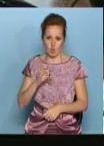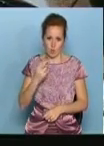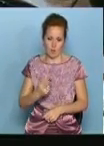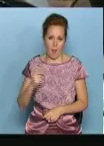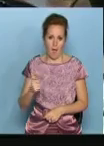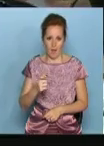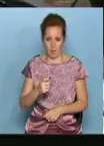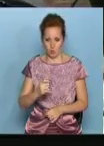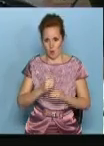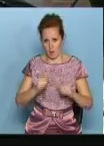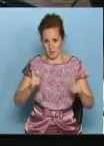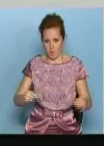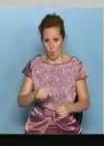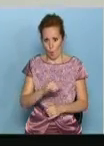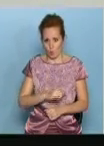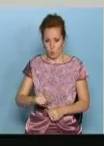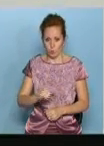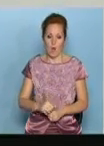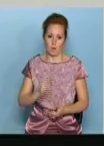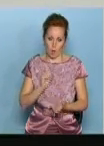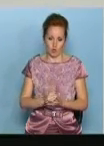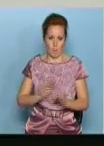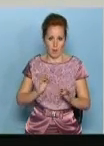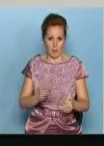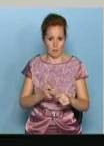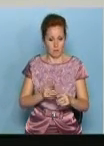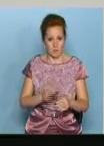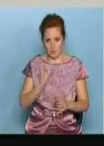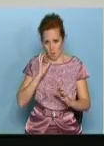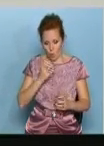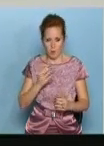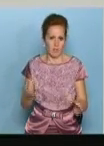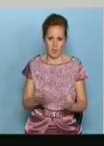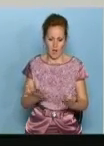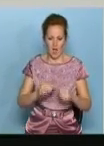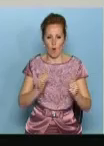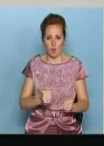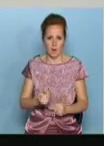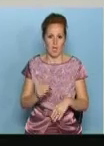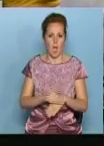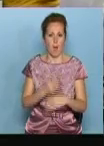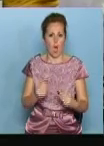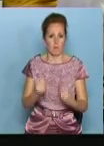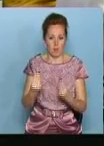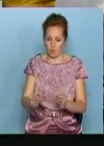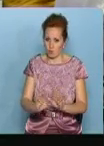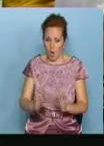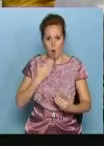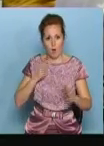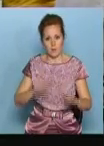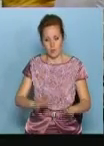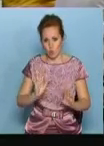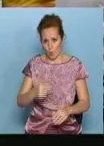Удмуртии. Комиссия обещает подойти к делу крайне серьезно, никаких формальностей и поблажек. Из 75 человек останется только 30, они и